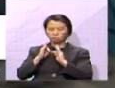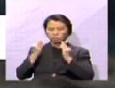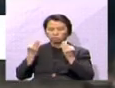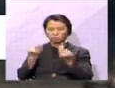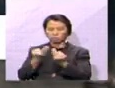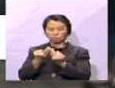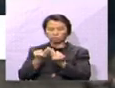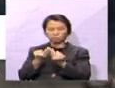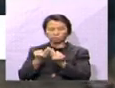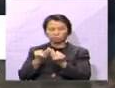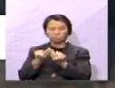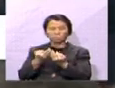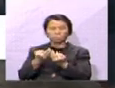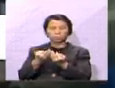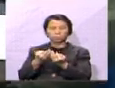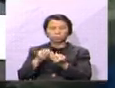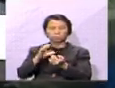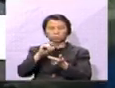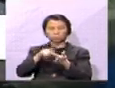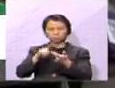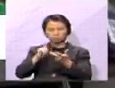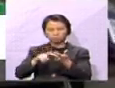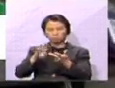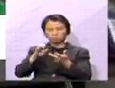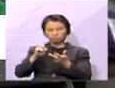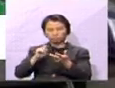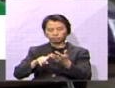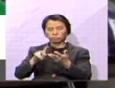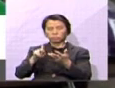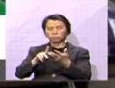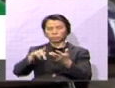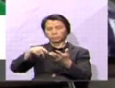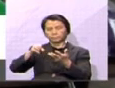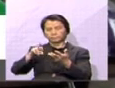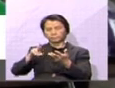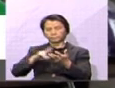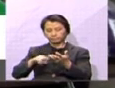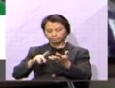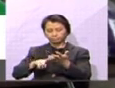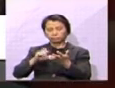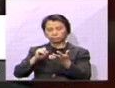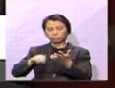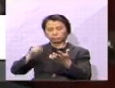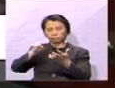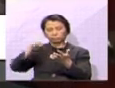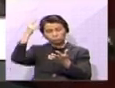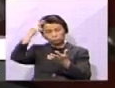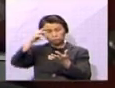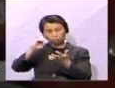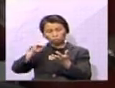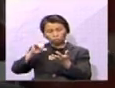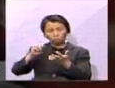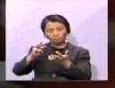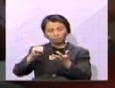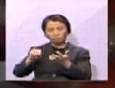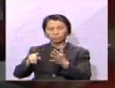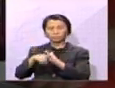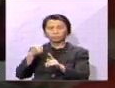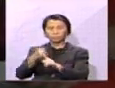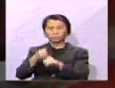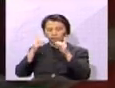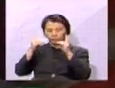di dewan orang ramai teladas Surau kampung banho kampung Pasir raja dan Surau Haji othman pengarah pendidikan Negeri